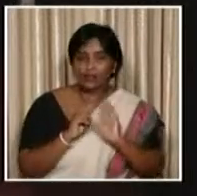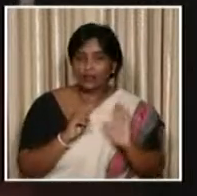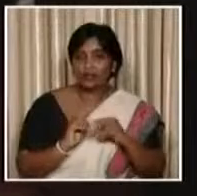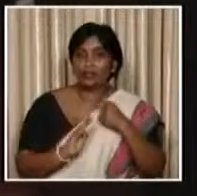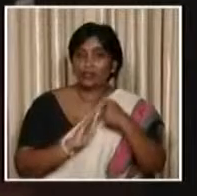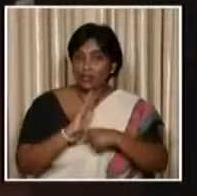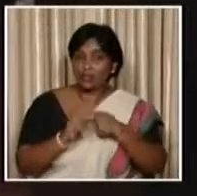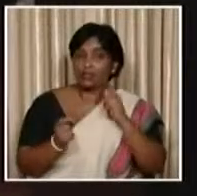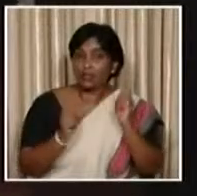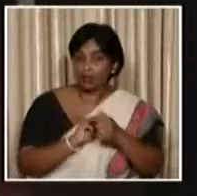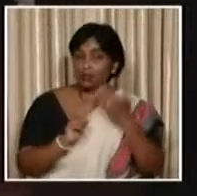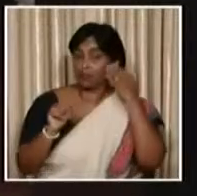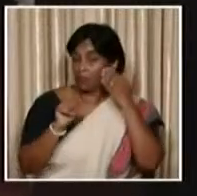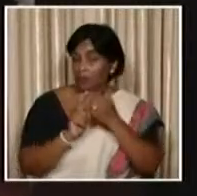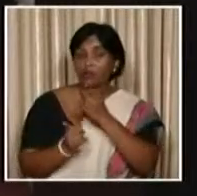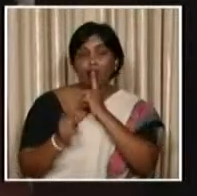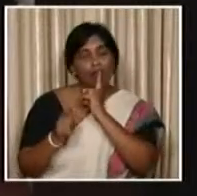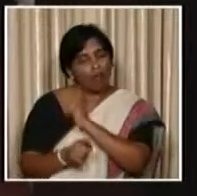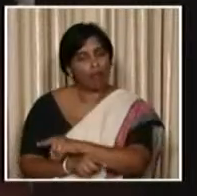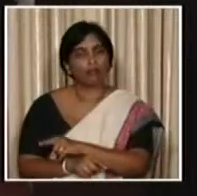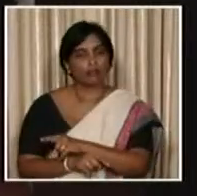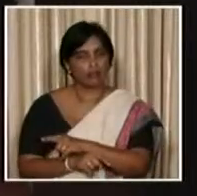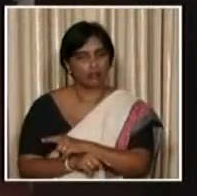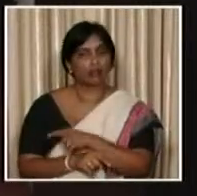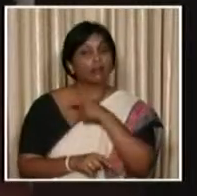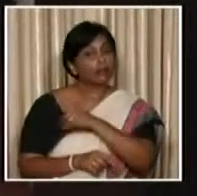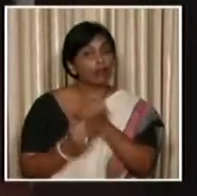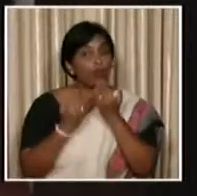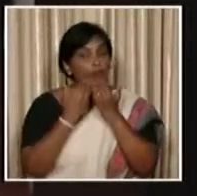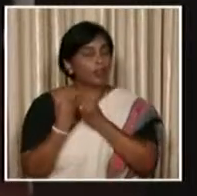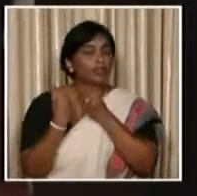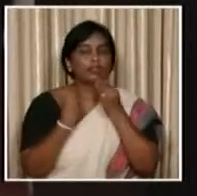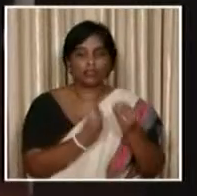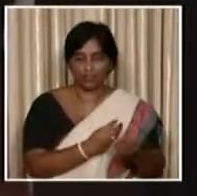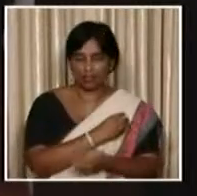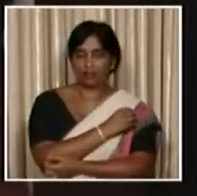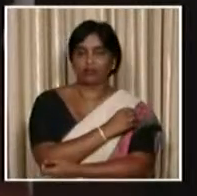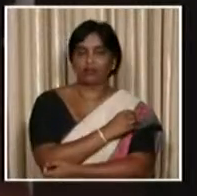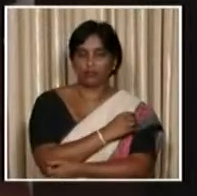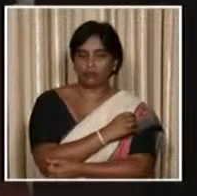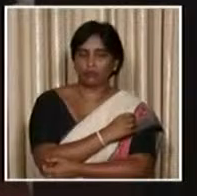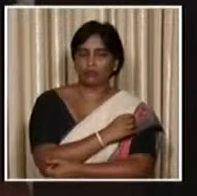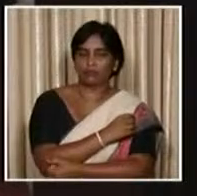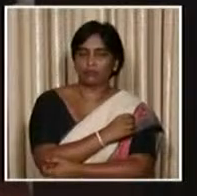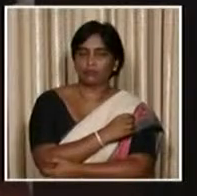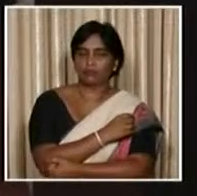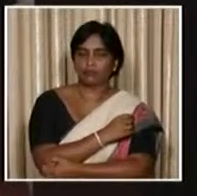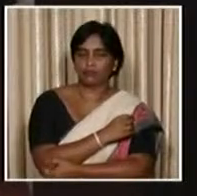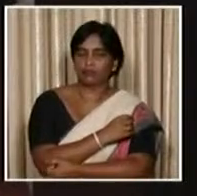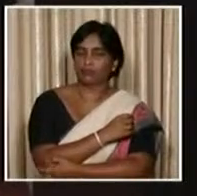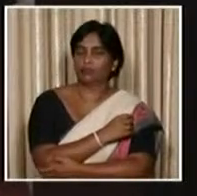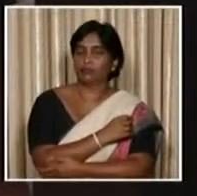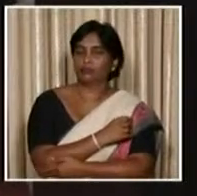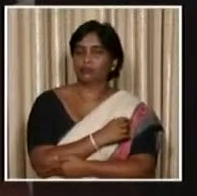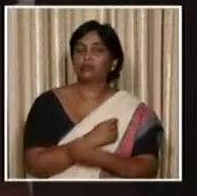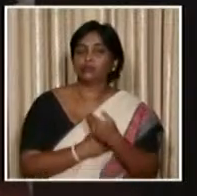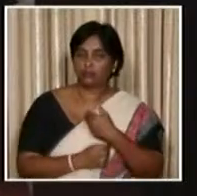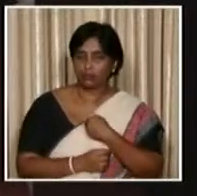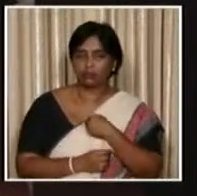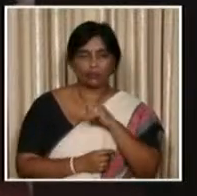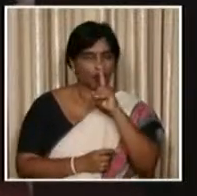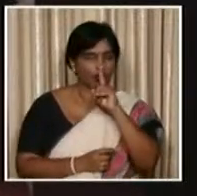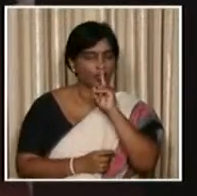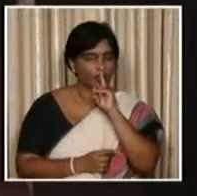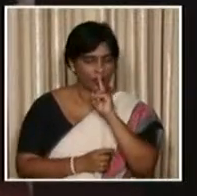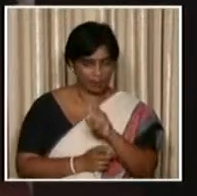ශ්‍රී ලංකා ක්‍රිකට් පිළිබඳවත් එතුමාගෙන් විමසන්න. එතුමාත් දෙයි එතකොට හොඳ කරුණු කාරණා සහ යෝජනා. මම එකක්